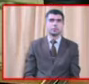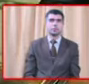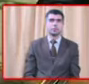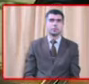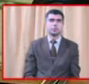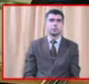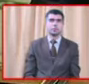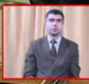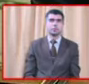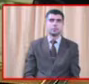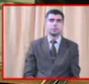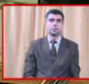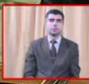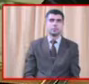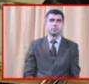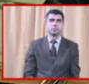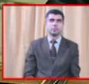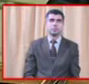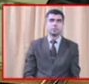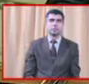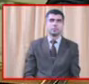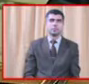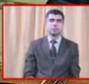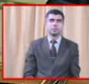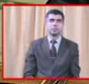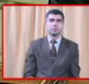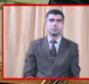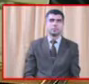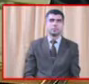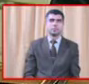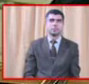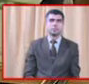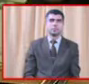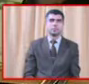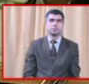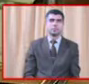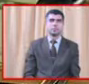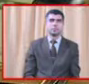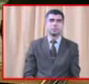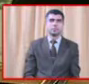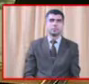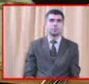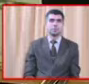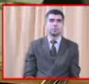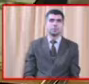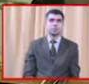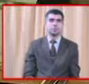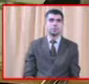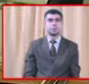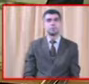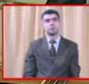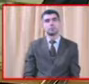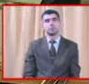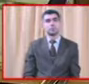الصوارد خبارجان يني قو غاسن بولا علاقه كي بولا ولا ماشي بولا ما خصش عاود ان كيسي السانيتا اضح حنا قيمنا تمشو